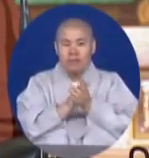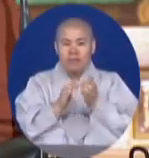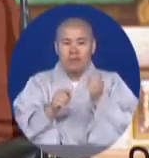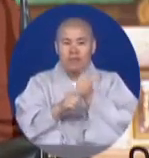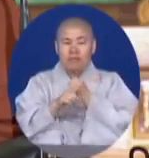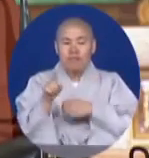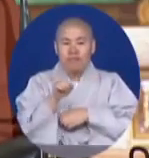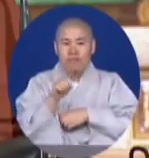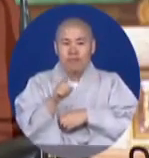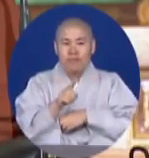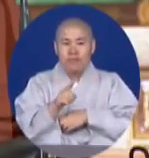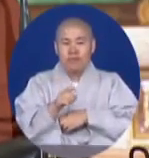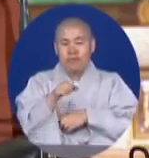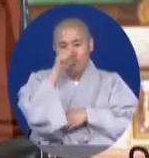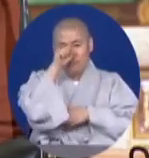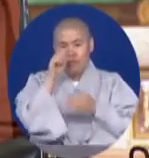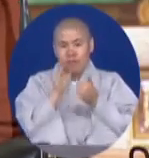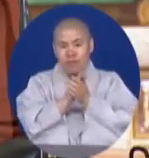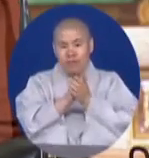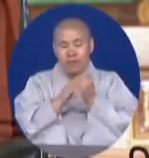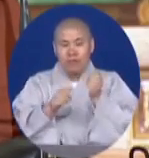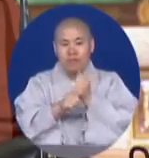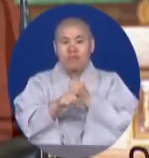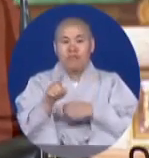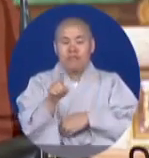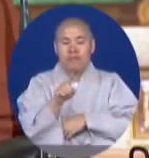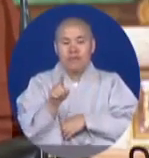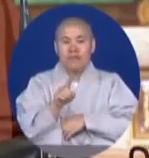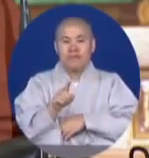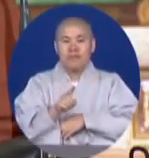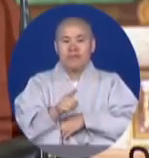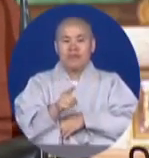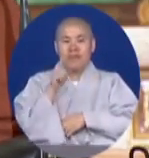현선은 뭔가? 악한 벗이라고 하는 것은